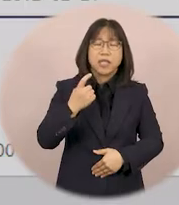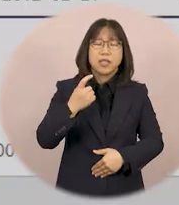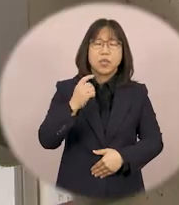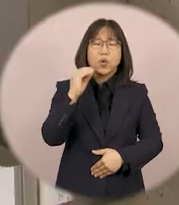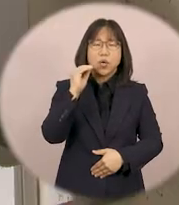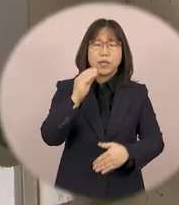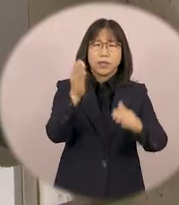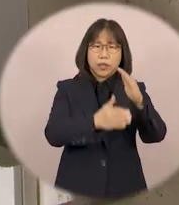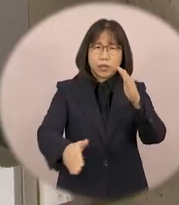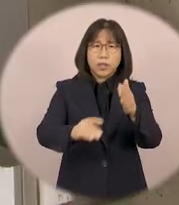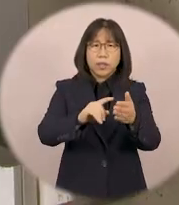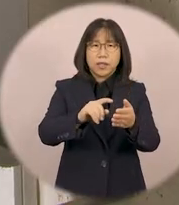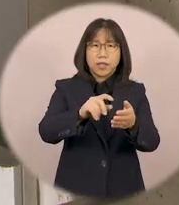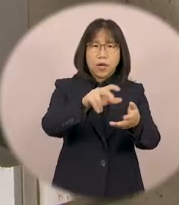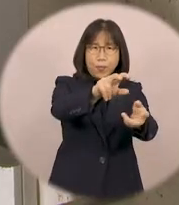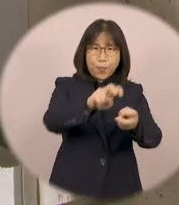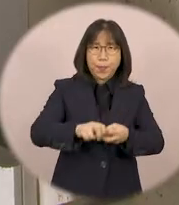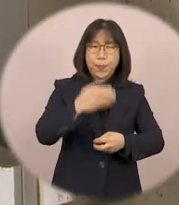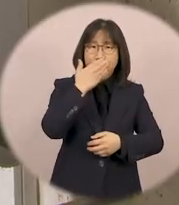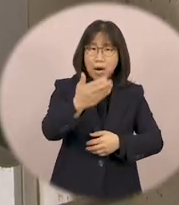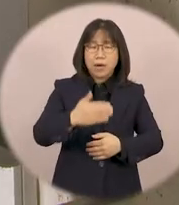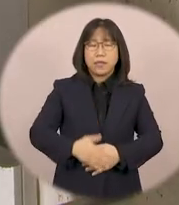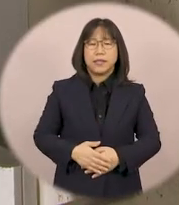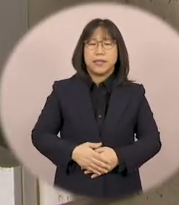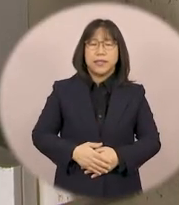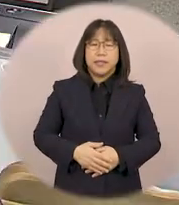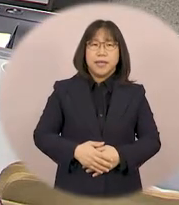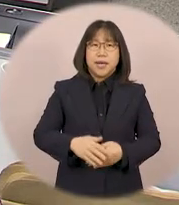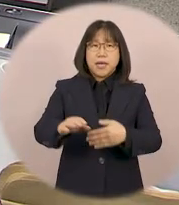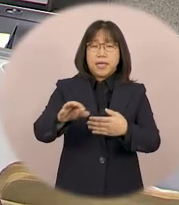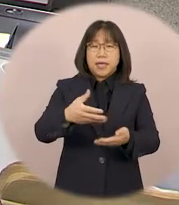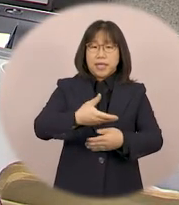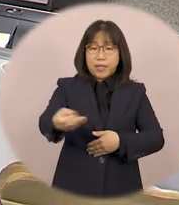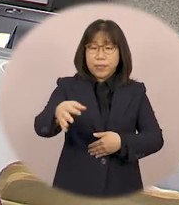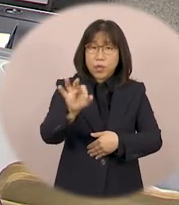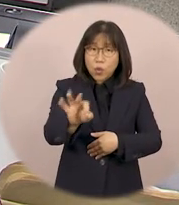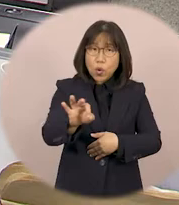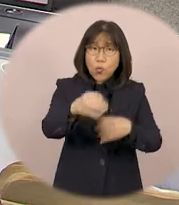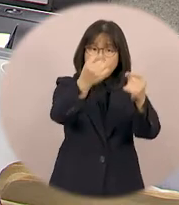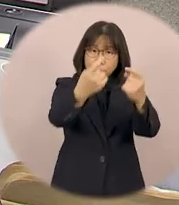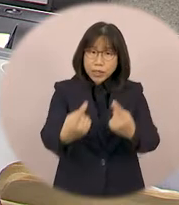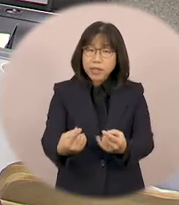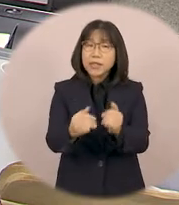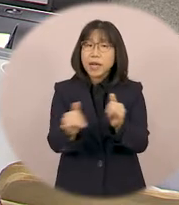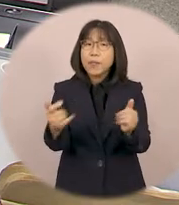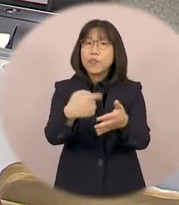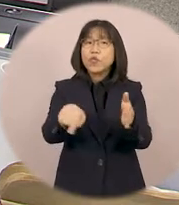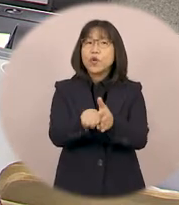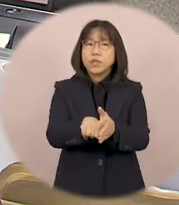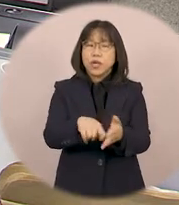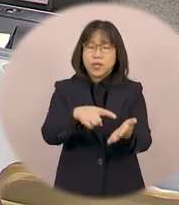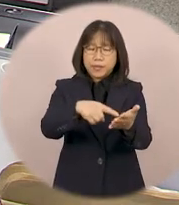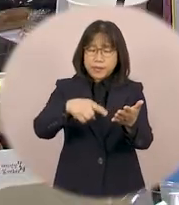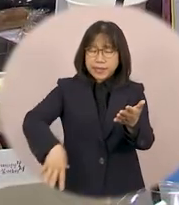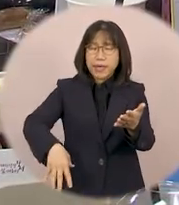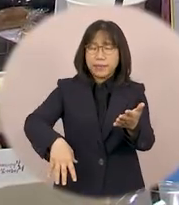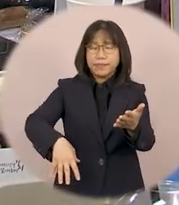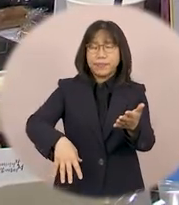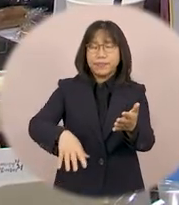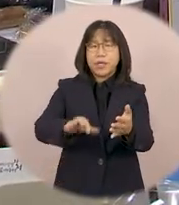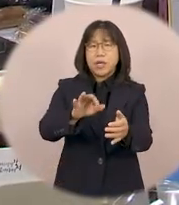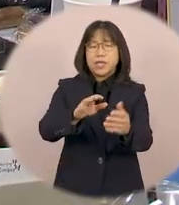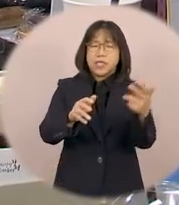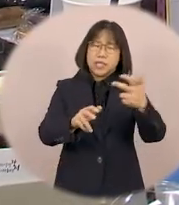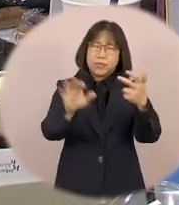새소식 에서 내려받을 수 있습니다 한편 임대 롤 인한 구민에게 새 공제를 최대 70% 까지